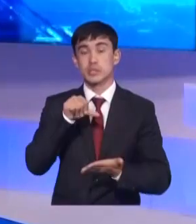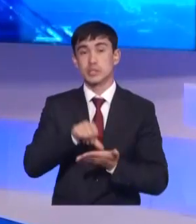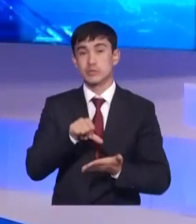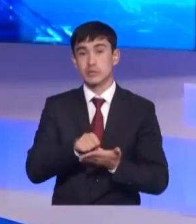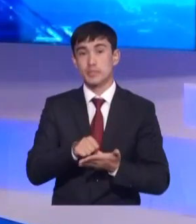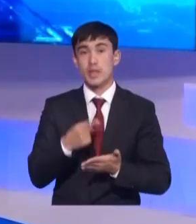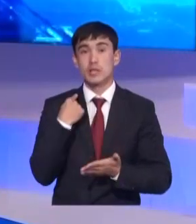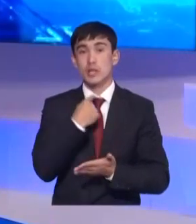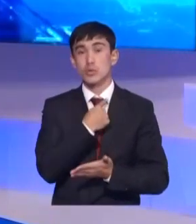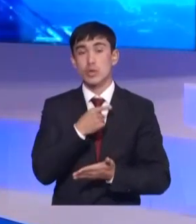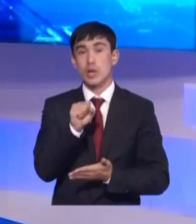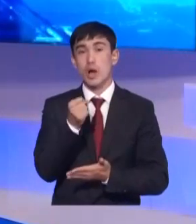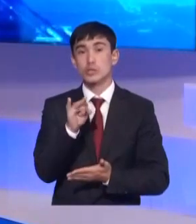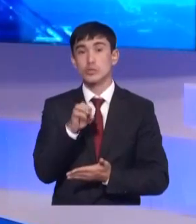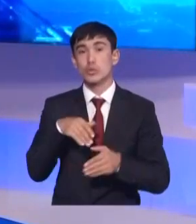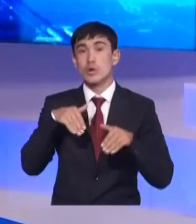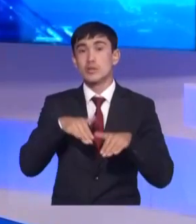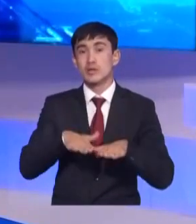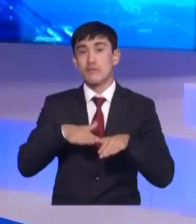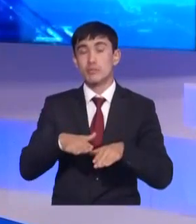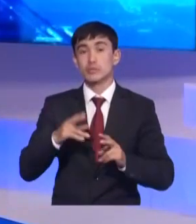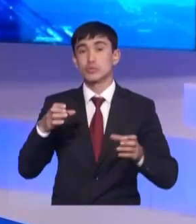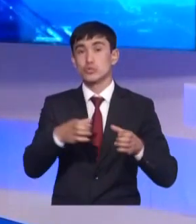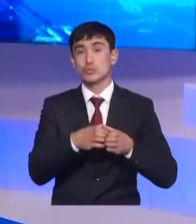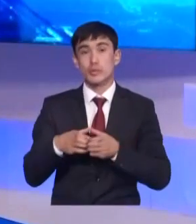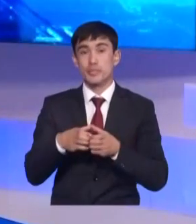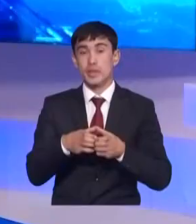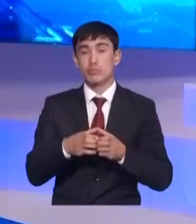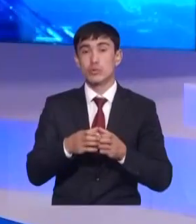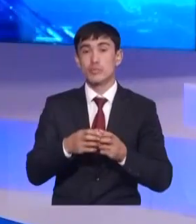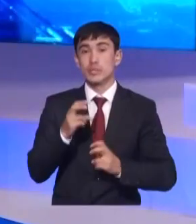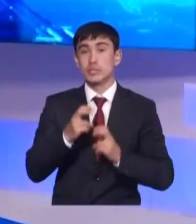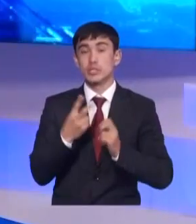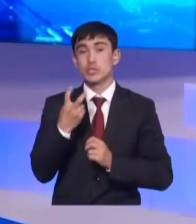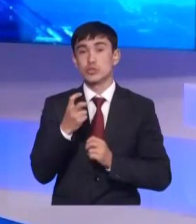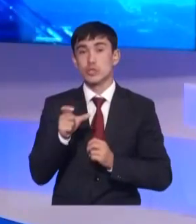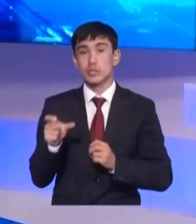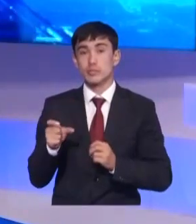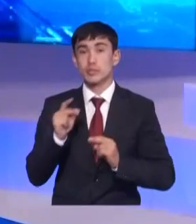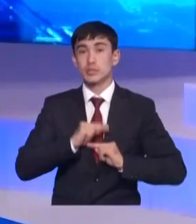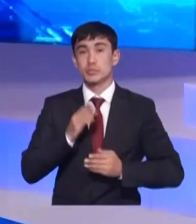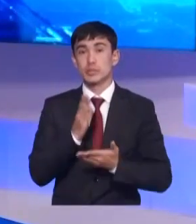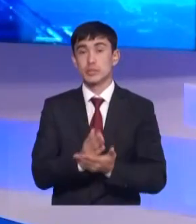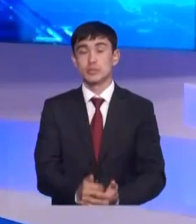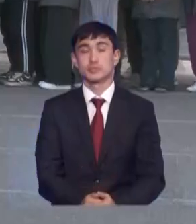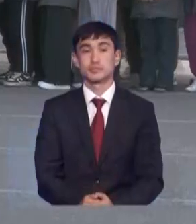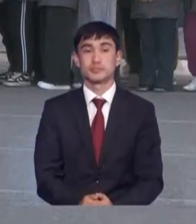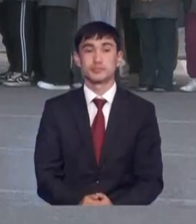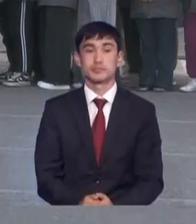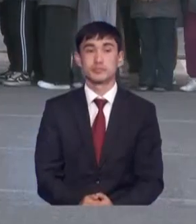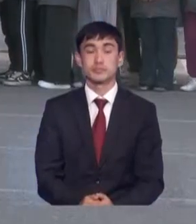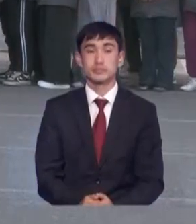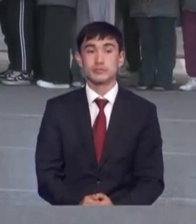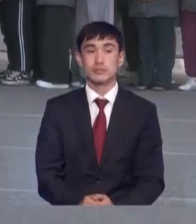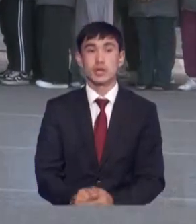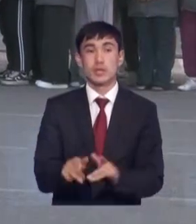танытты. Бірі Талдықорғандағы Айсұлу тігін фабрикасының ұжымы. Өндіріс орнында 200-дей қызметкер еңбек етеді.